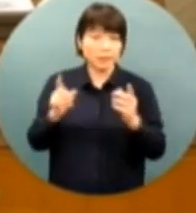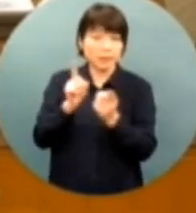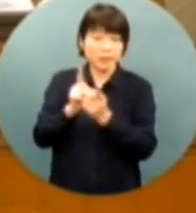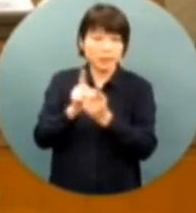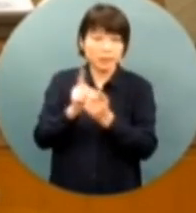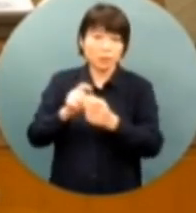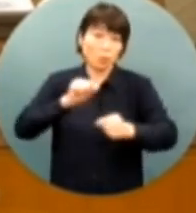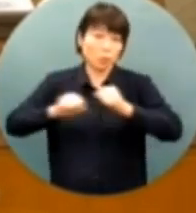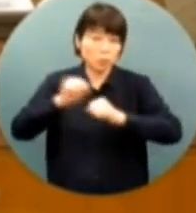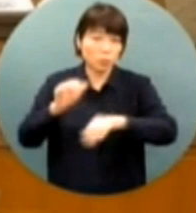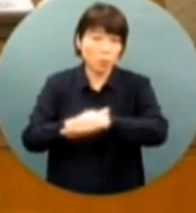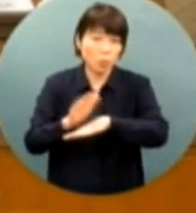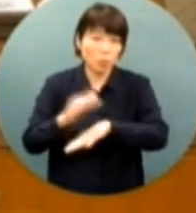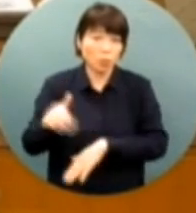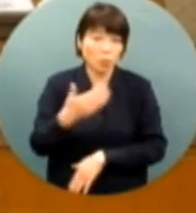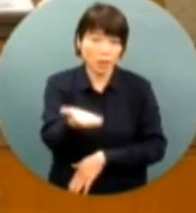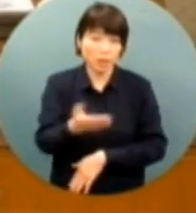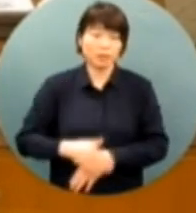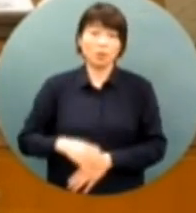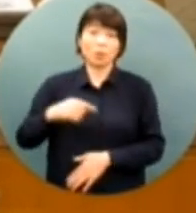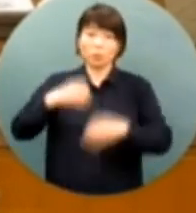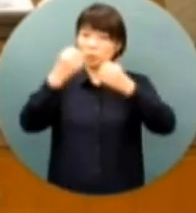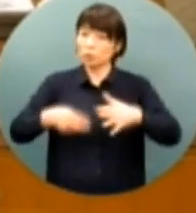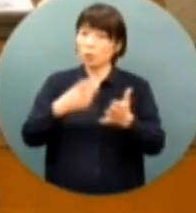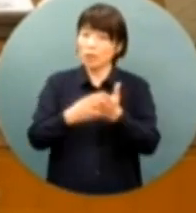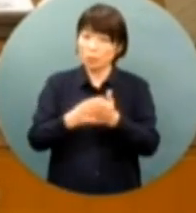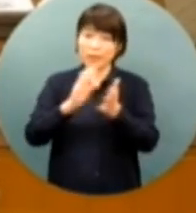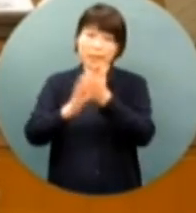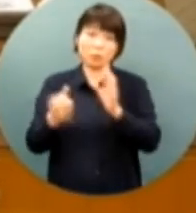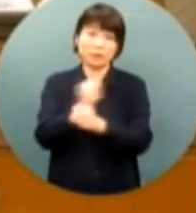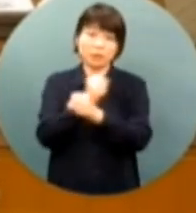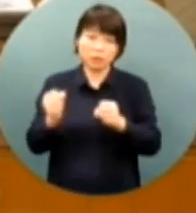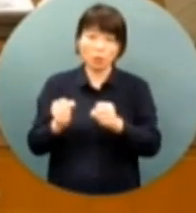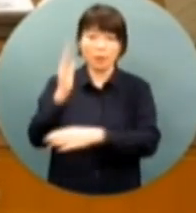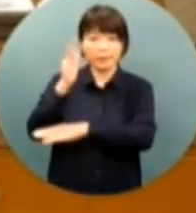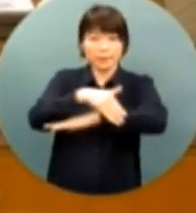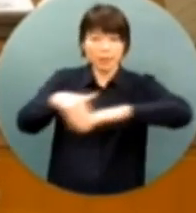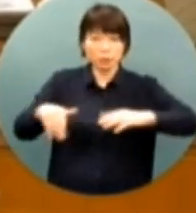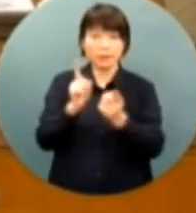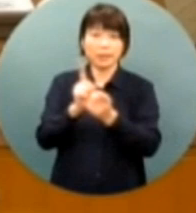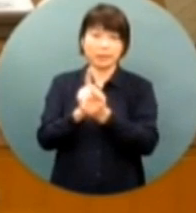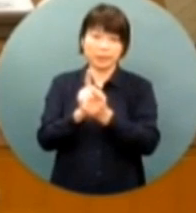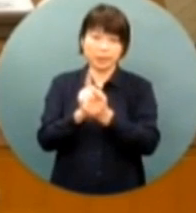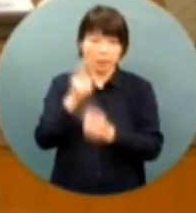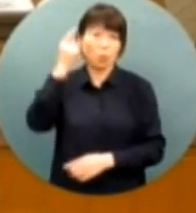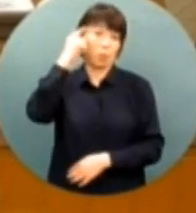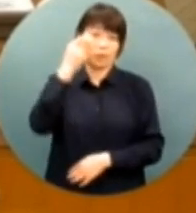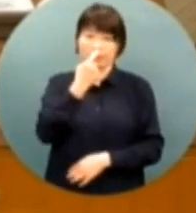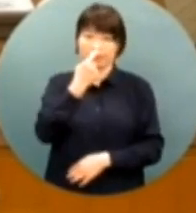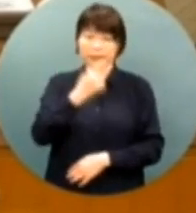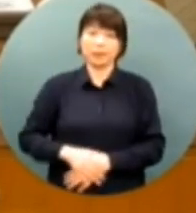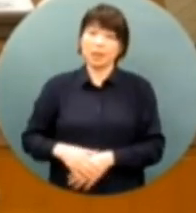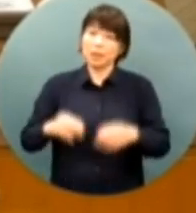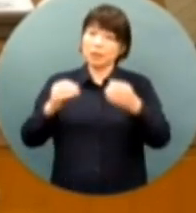います。そして私はそもそもこの条例は、県の事業あるいは施策に対してのものであると理解しております。